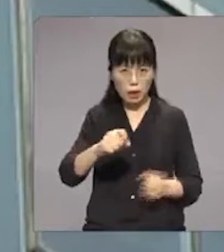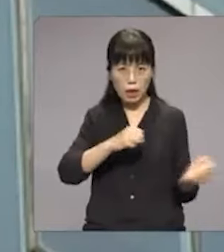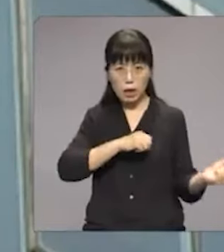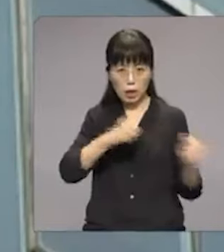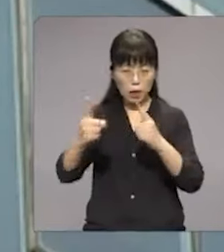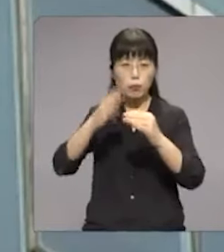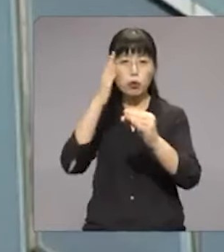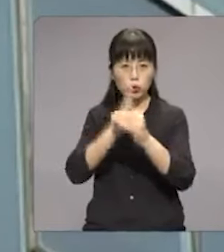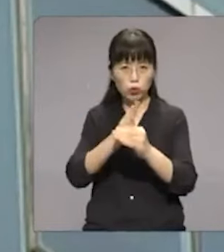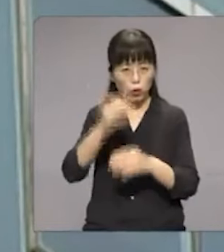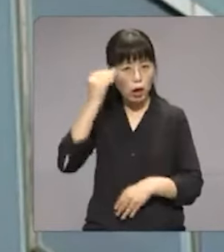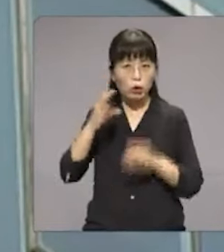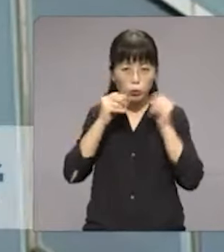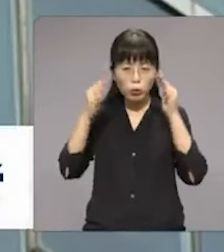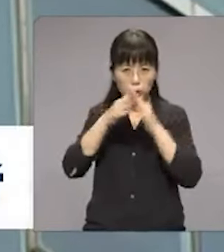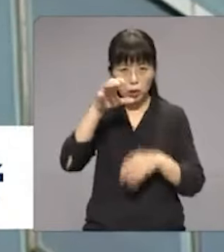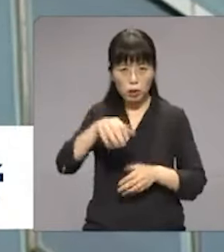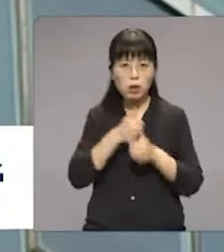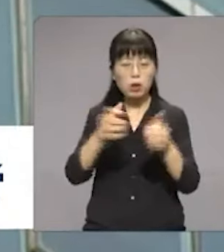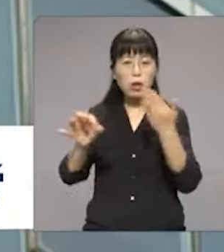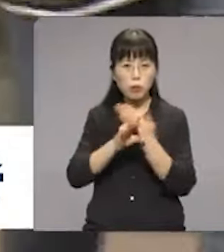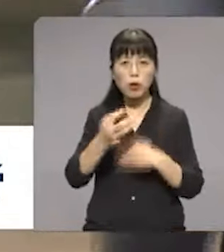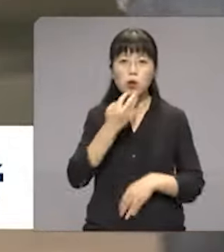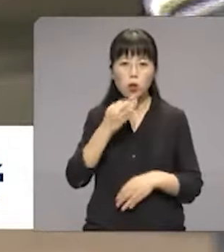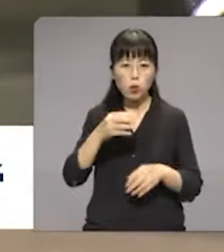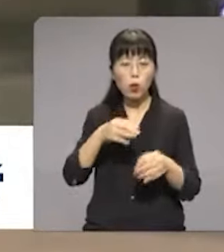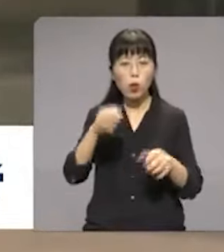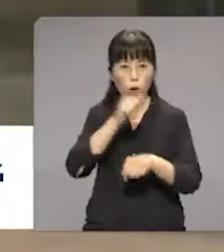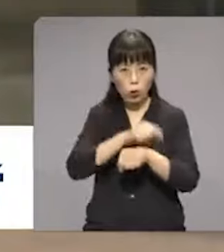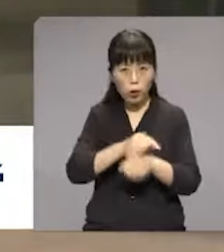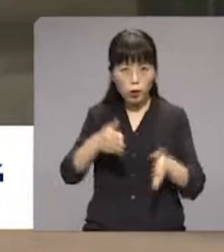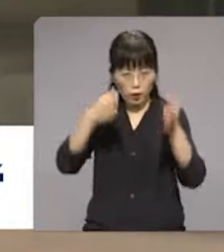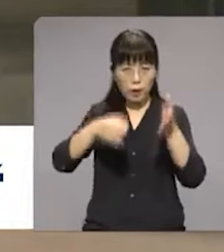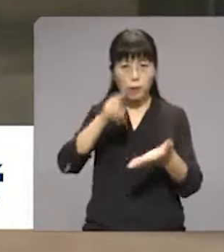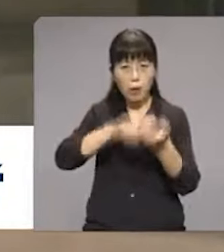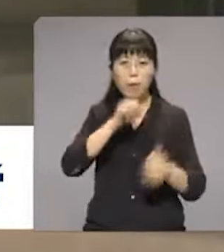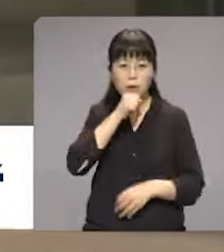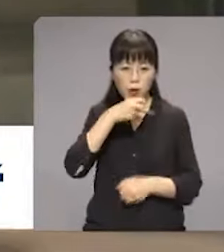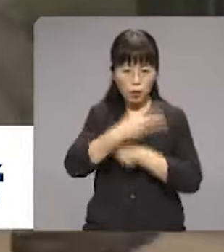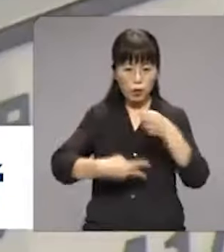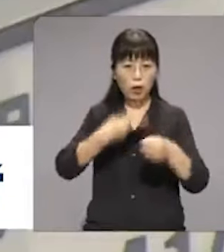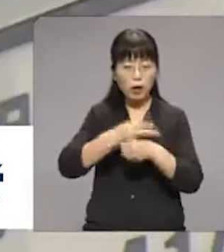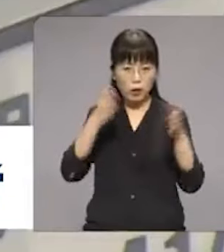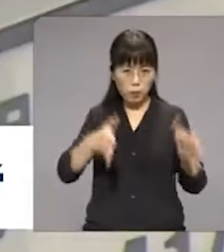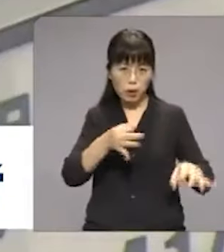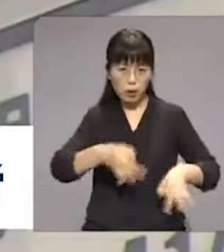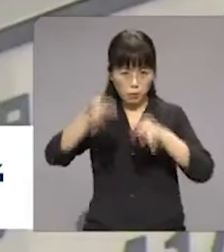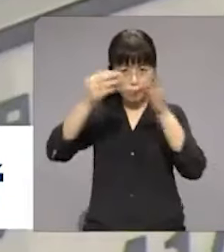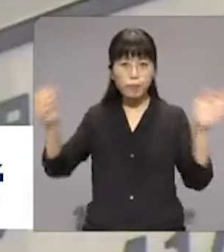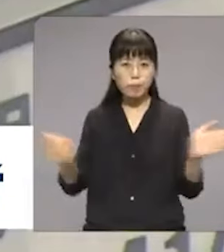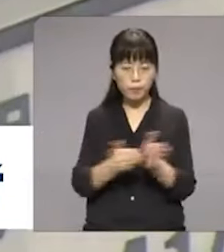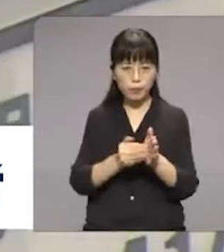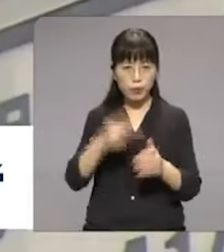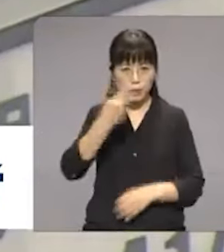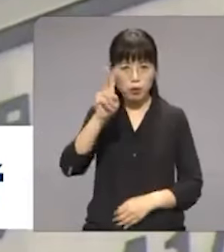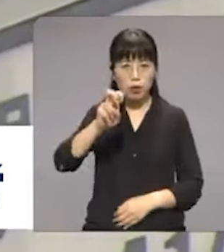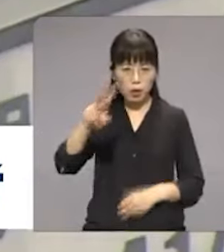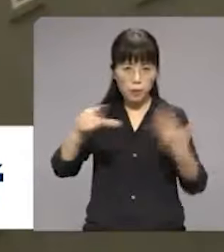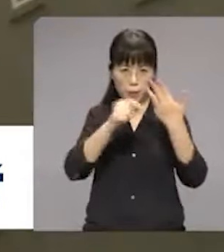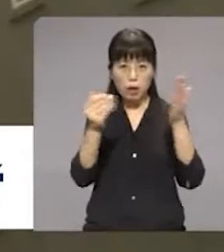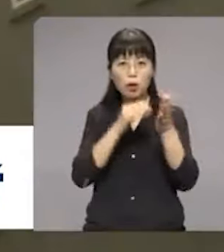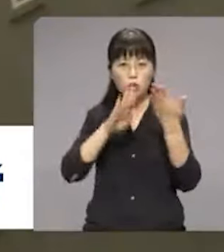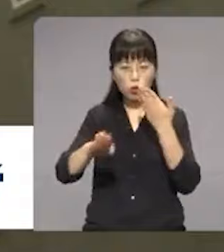있습니다. 한국부동산원에 따르면 서울 오피스텔 매매 가격 지수가 2년 만에 상승했습니다. 2022년